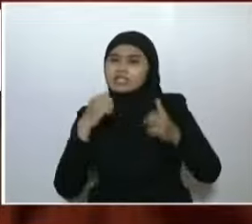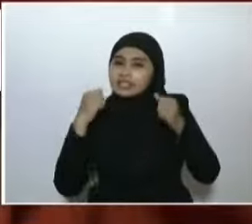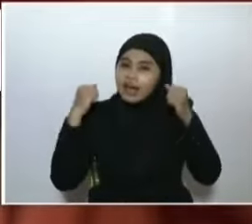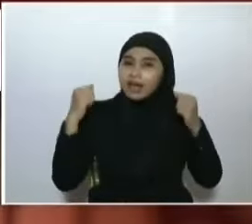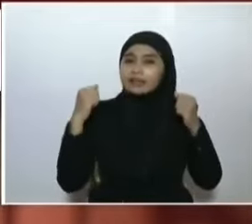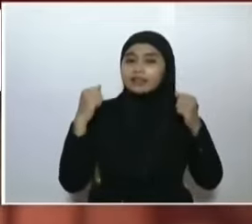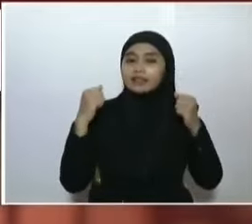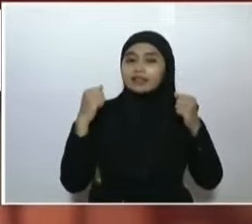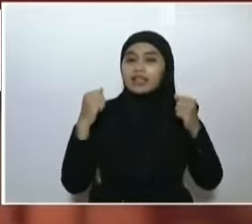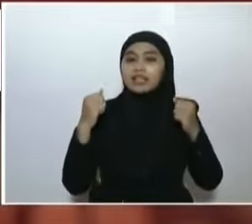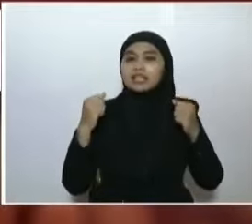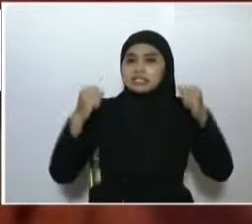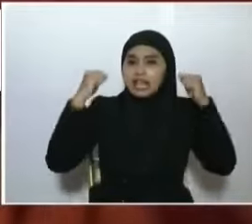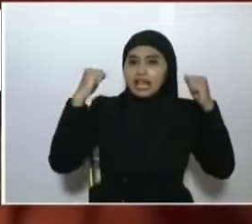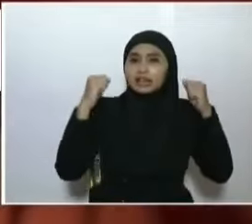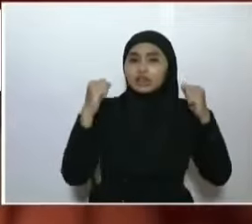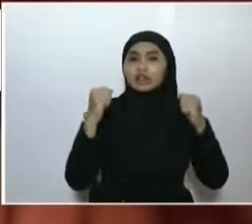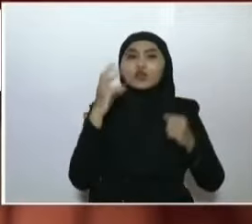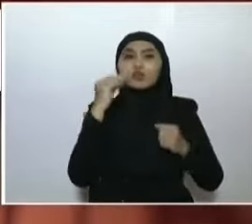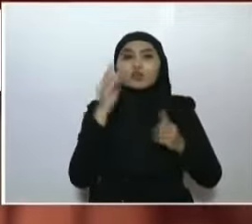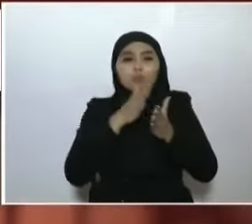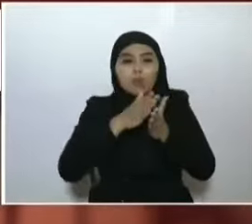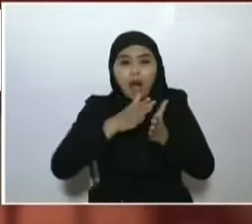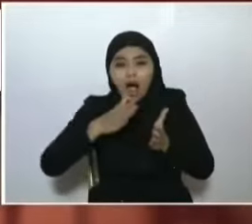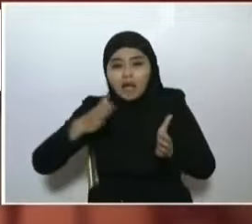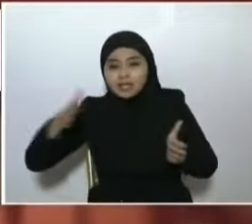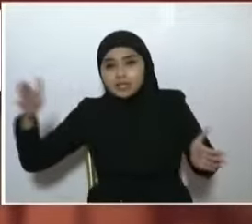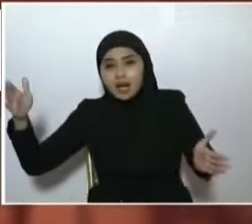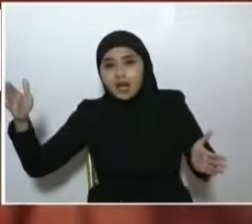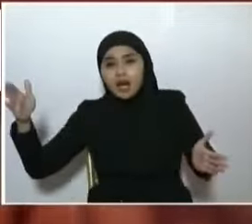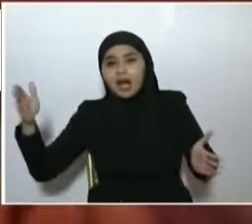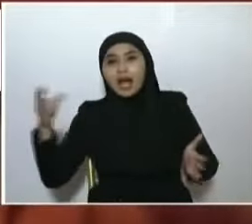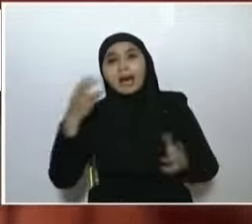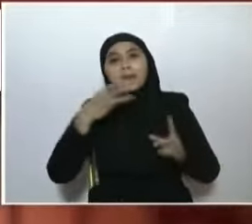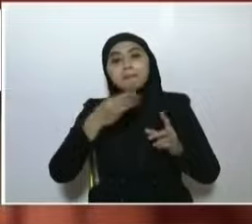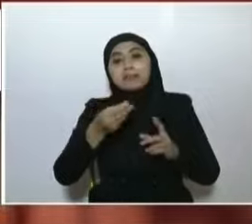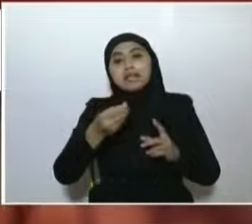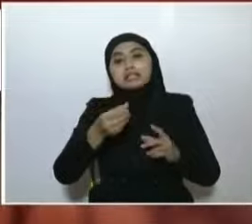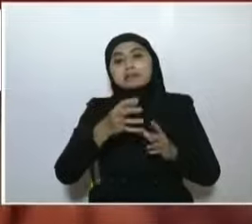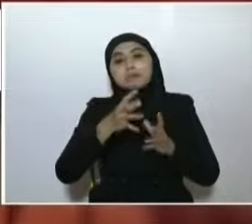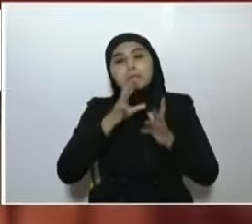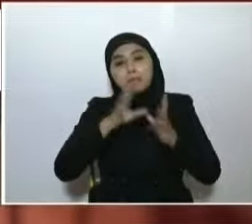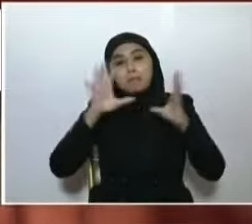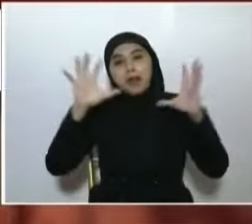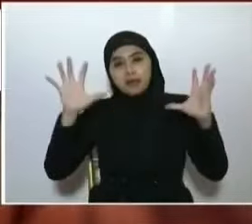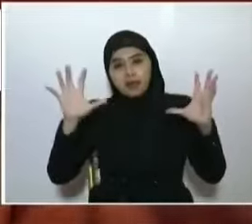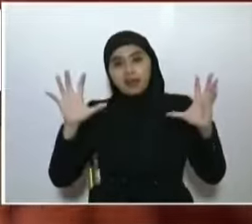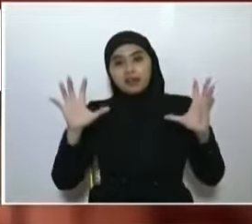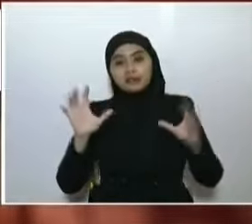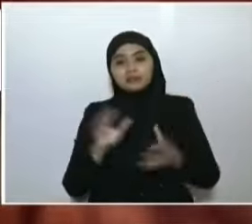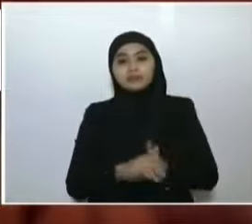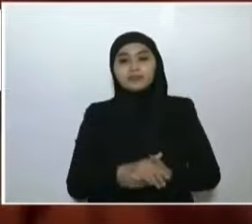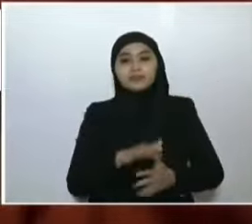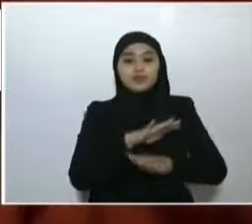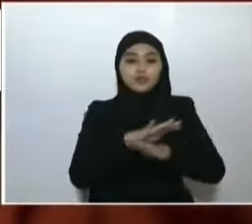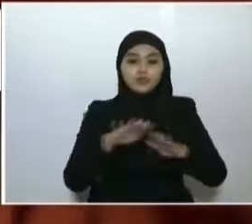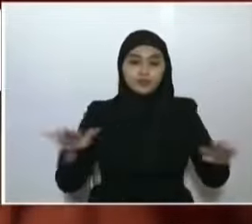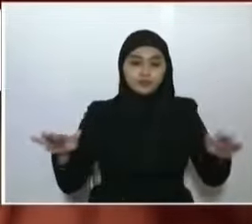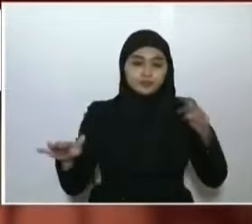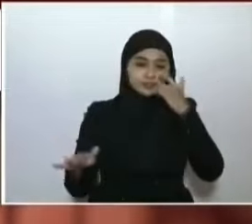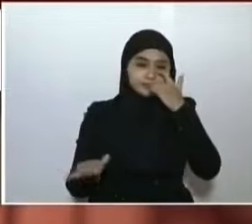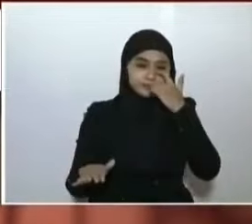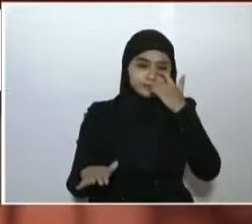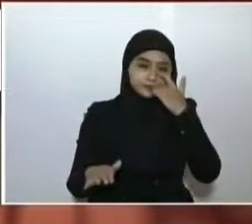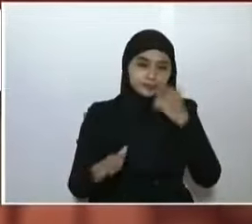Beger waras umurnya cukup dan berasnya banyak itu mungkin saya sampaikan terima kasih